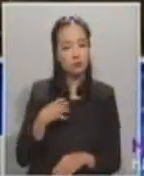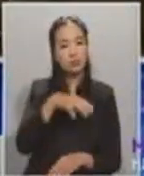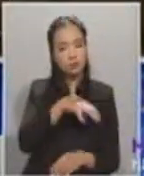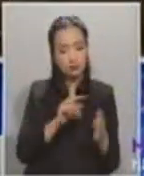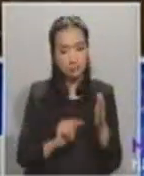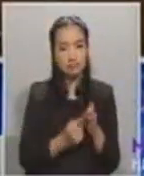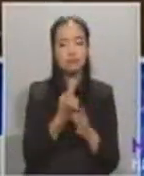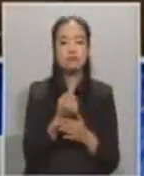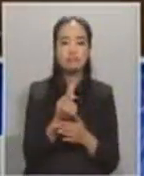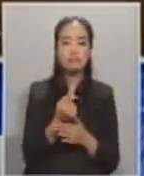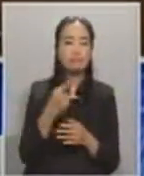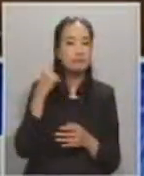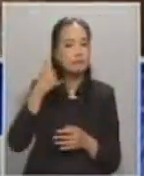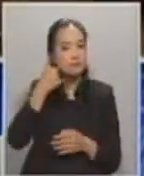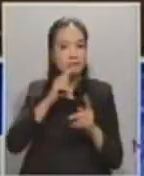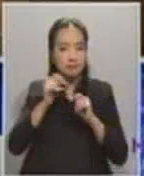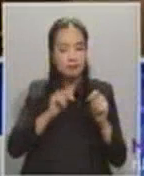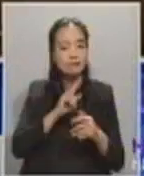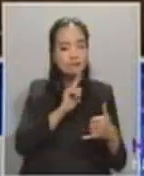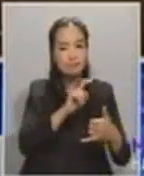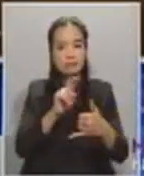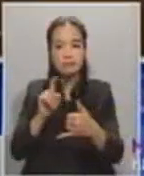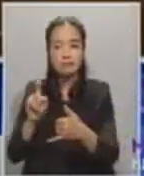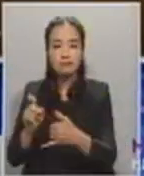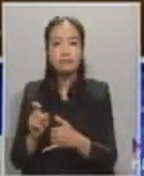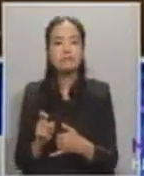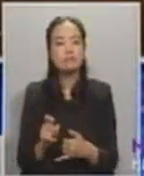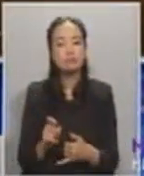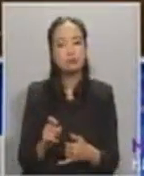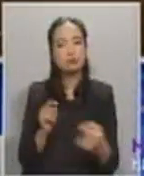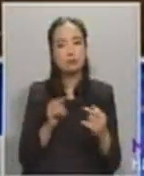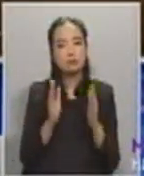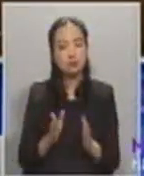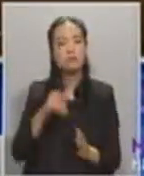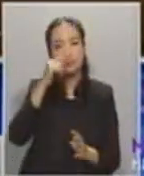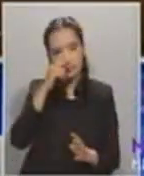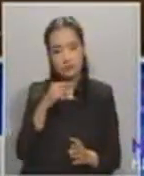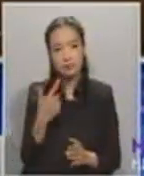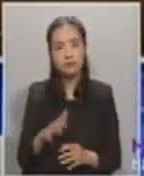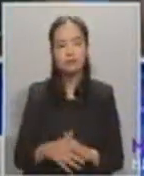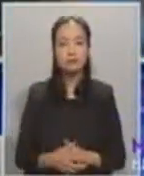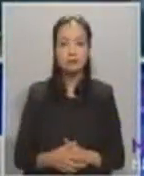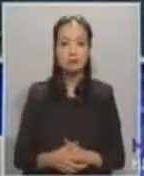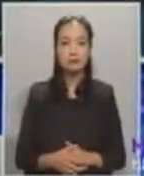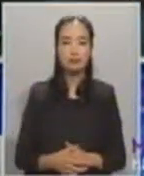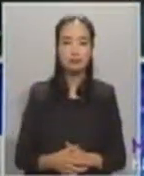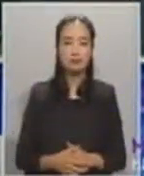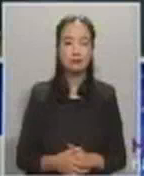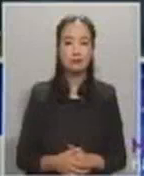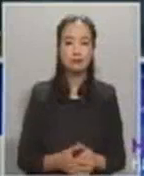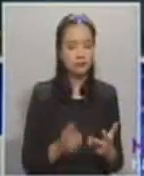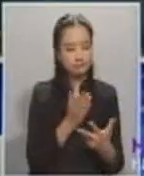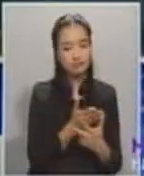เราเริ่มติดต่อแล้วก็สอบถามสารทุกข์สุขดิบของพวกเราท ั้ งคนไทยทั้ง3 4กลุ่ม